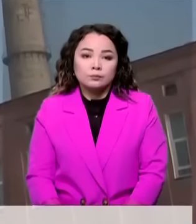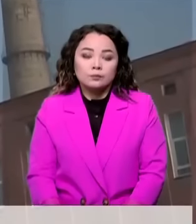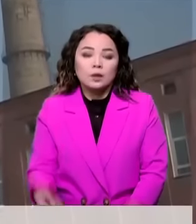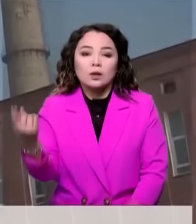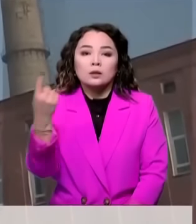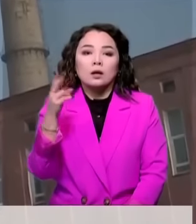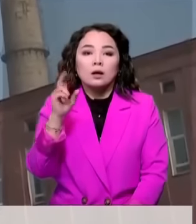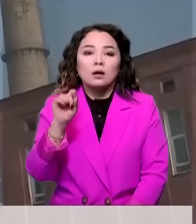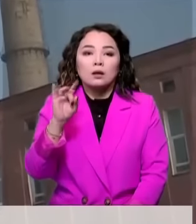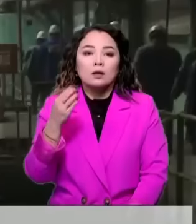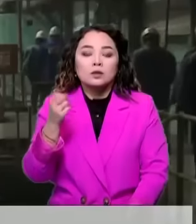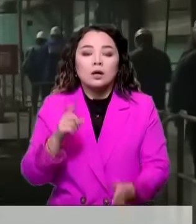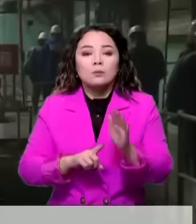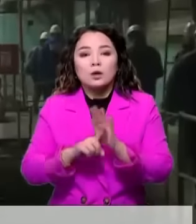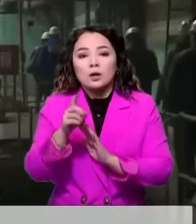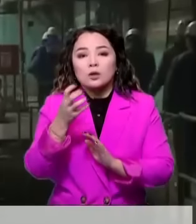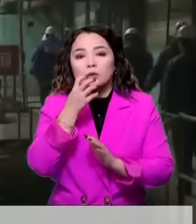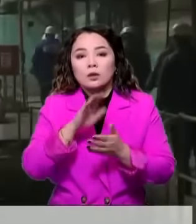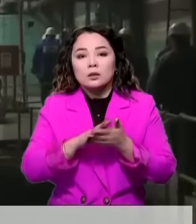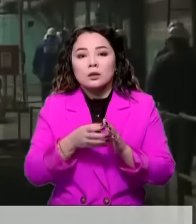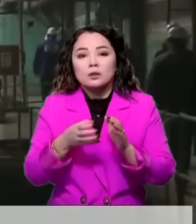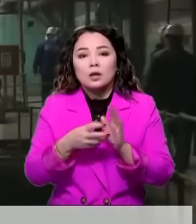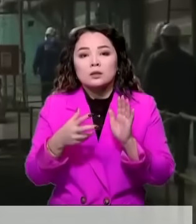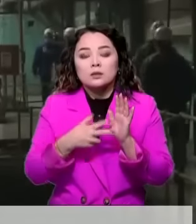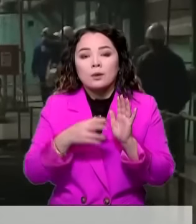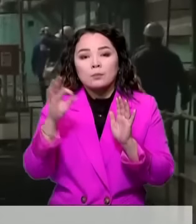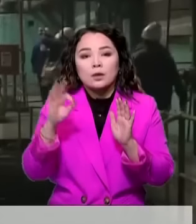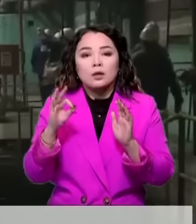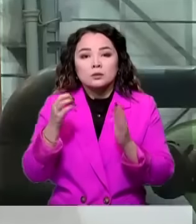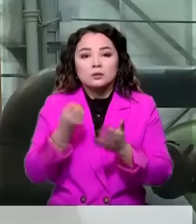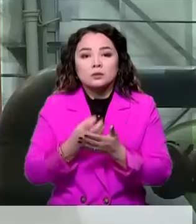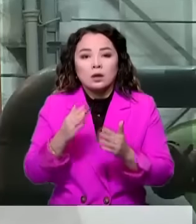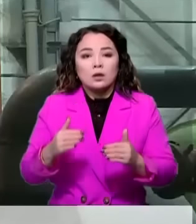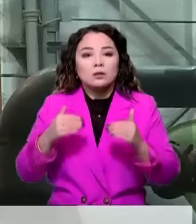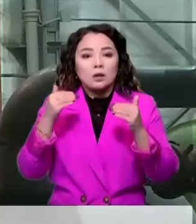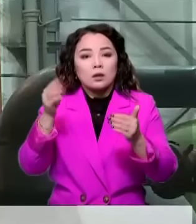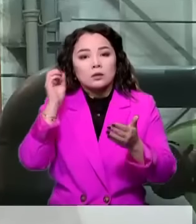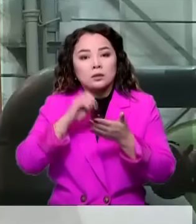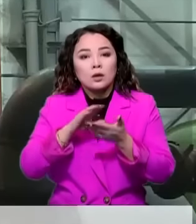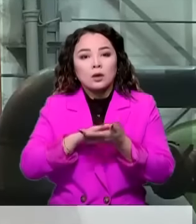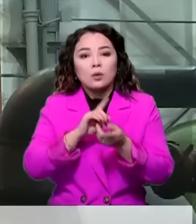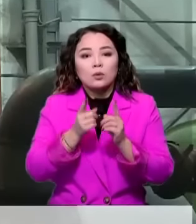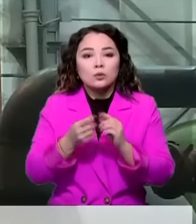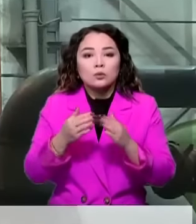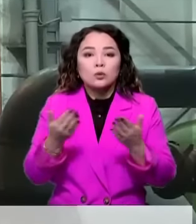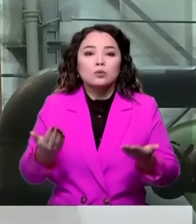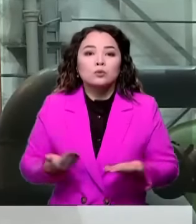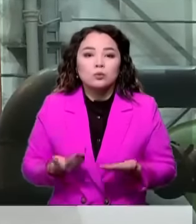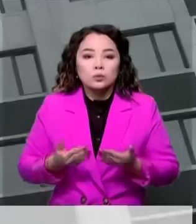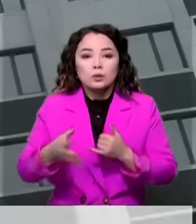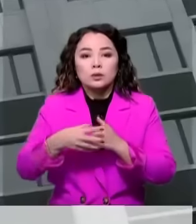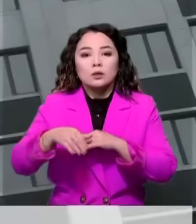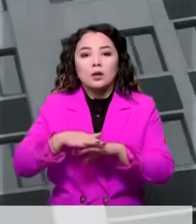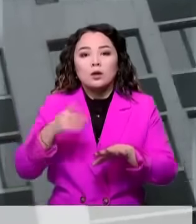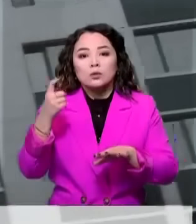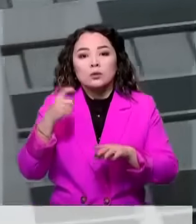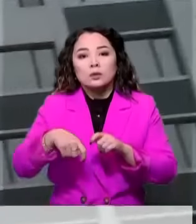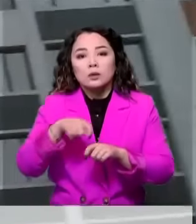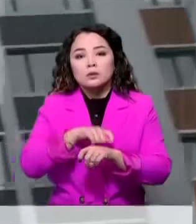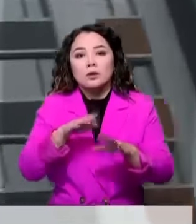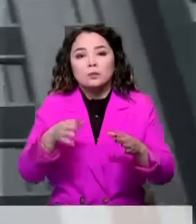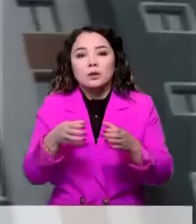1 қарашадан бастап жылу кем дегенде 8%-ке қымбаттайды. Тарифтегі өзгеріс тұрғын үй ауданы 100 шаршы метрден